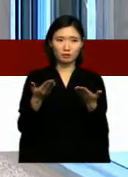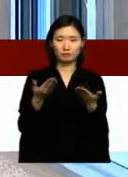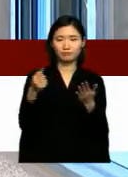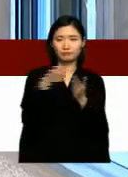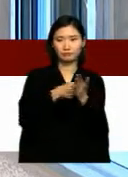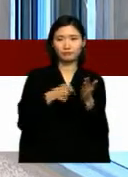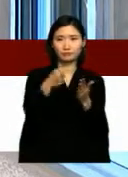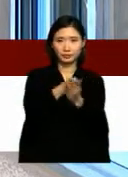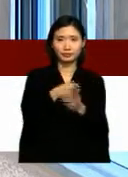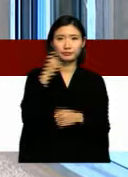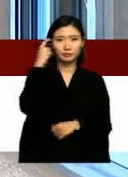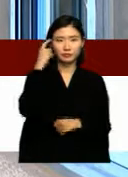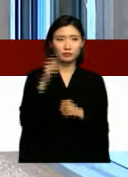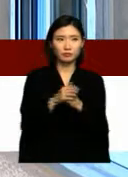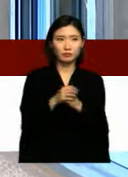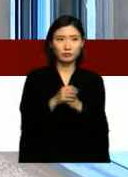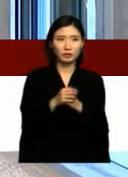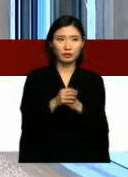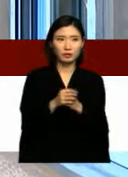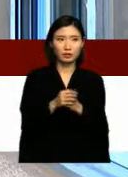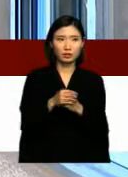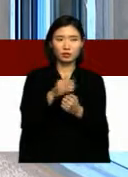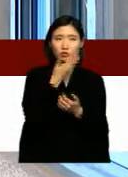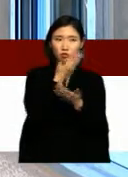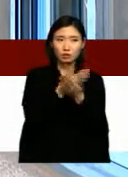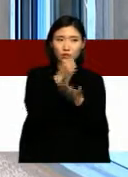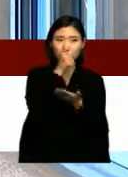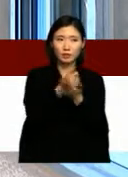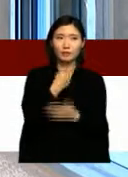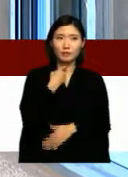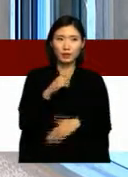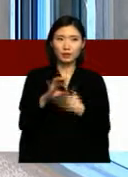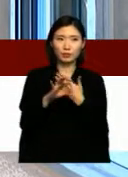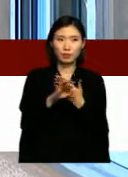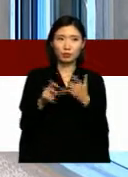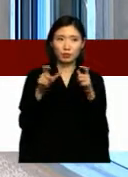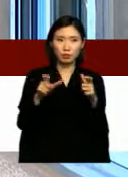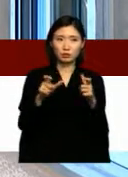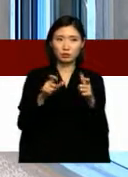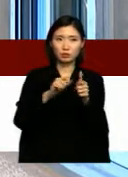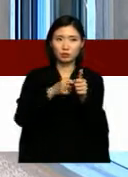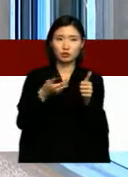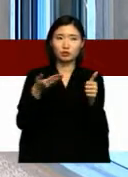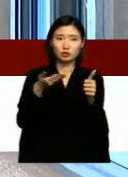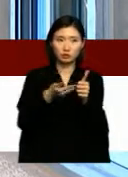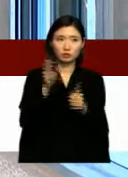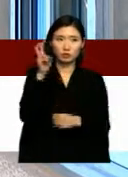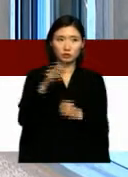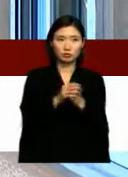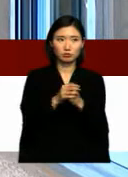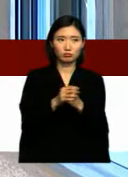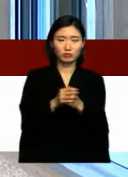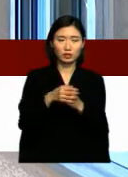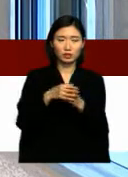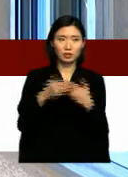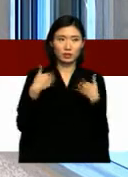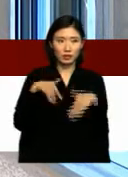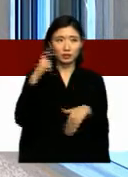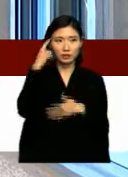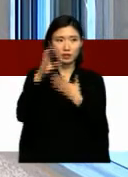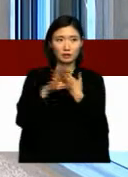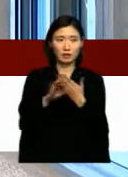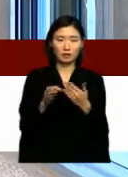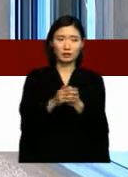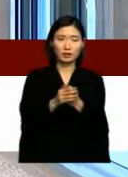좀 안타깝긴 합니다. 뭐그 중재를 줬다 그러면 도에서 중징계를 하라 그럴 것이고 별거 아니라 그러면